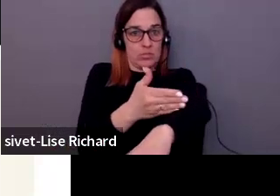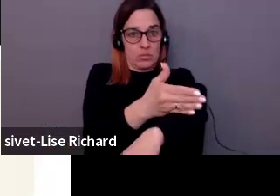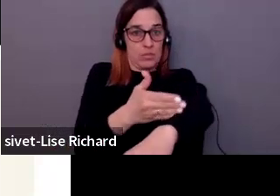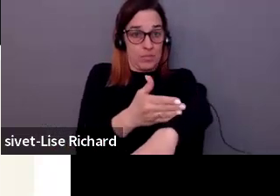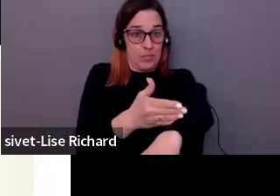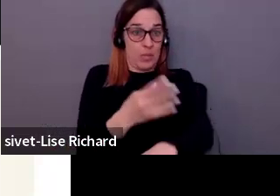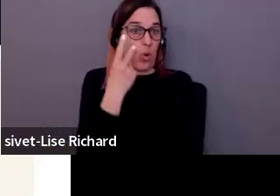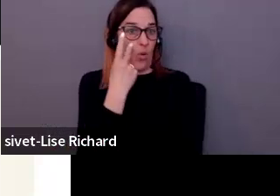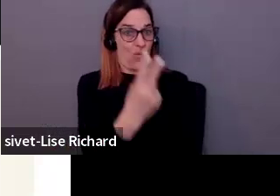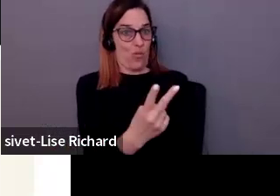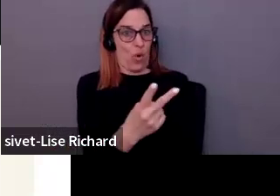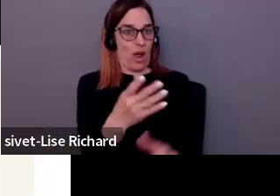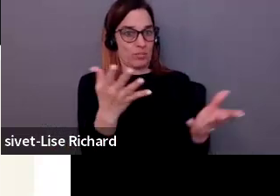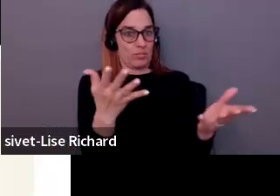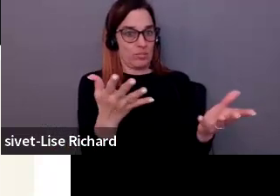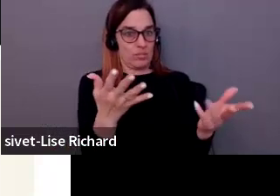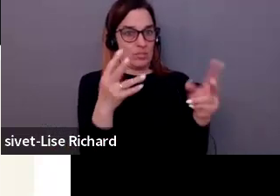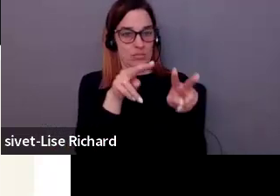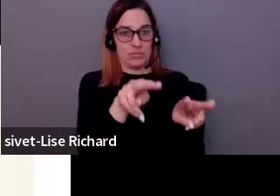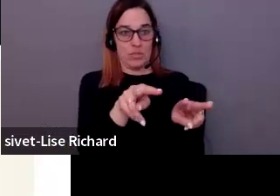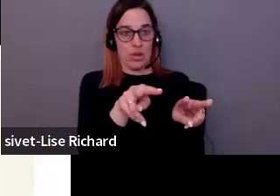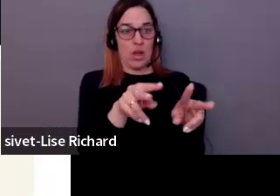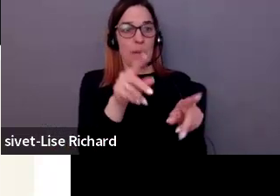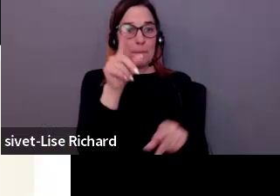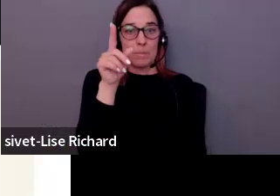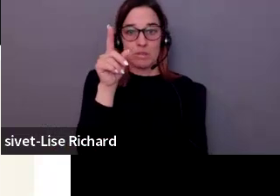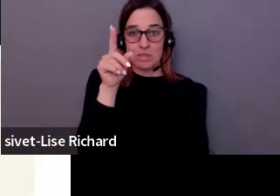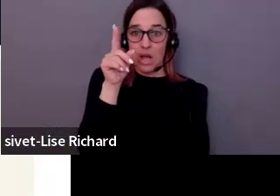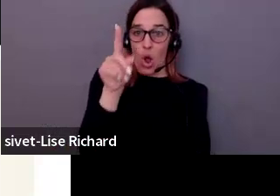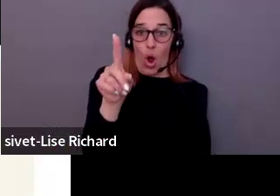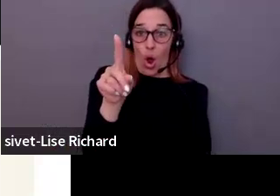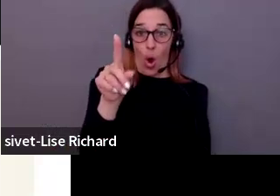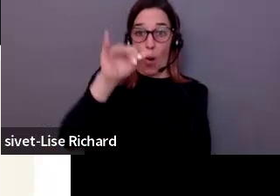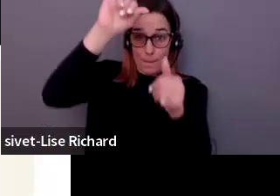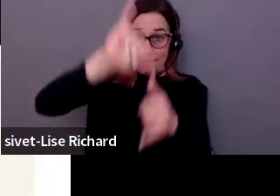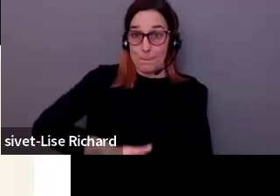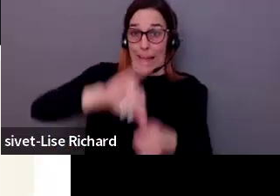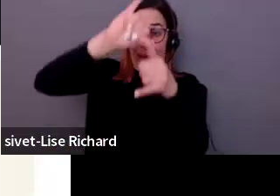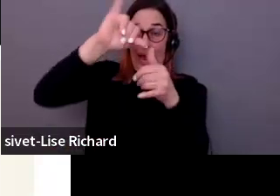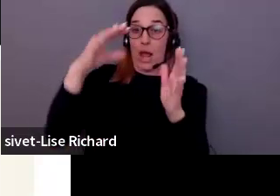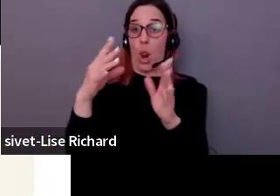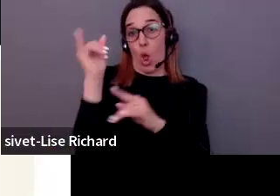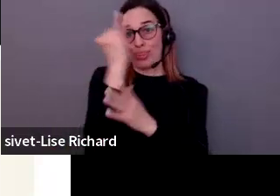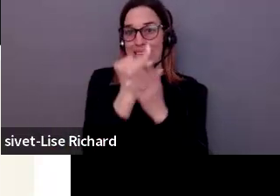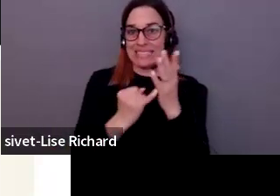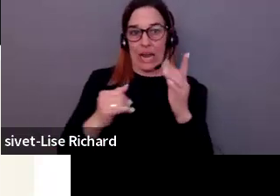notre attention et on est venu mettre un motif de haut en bas.